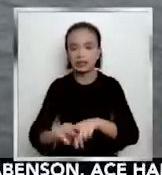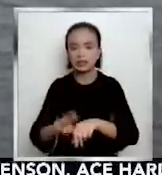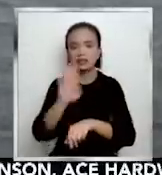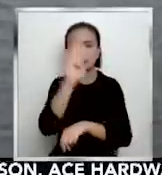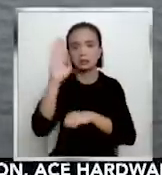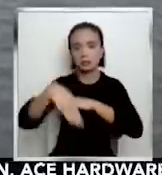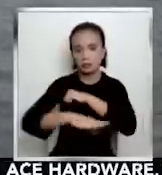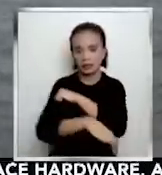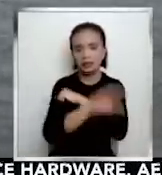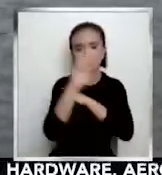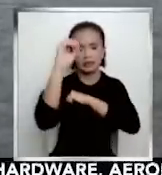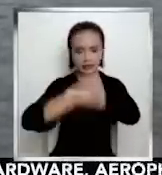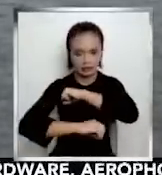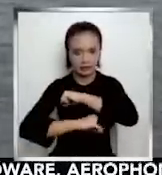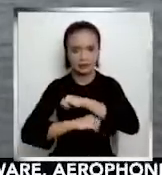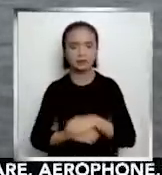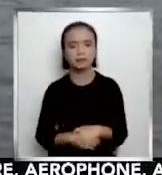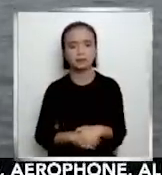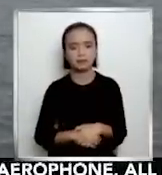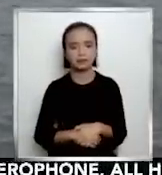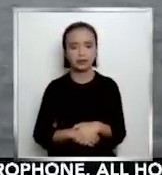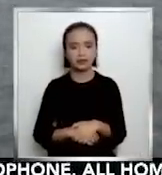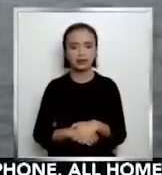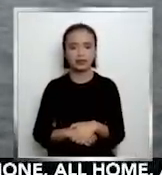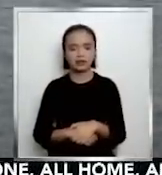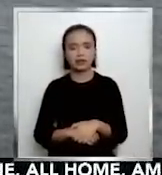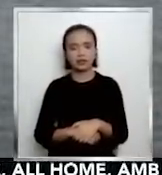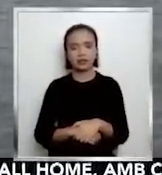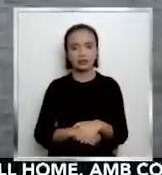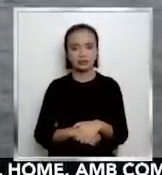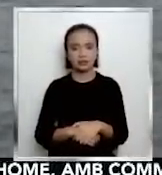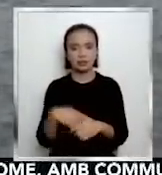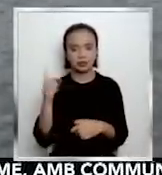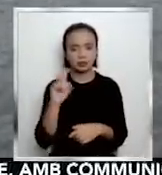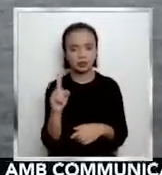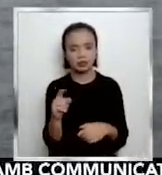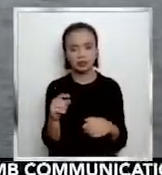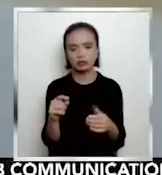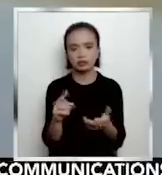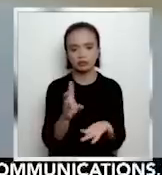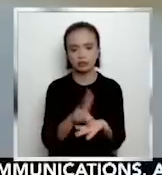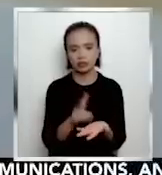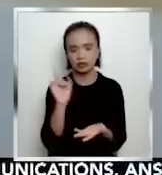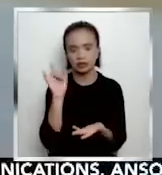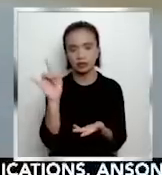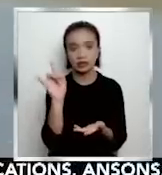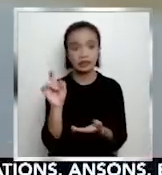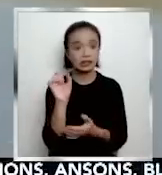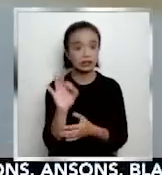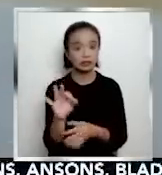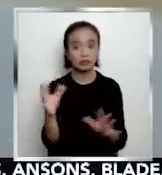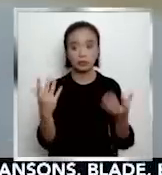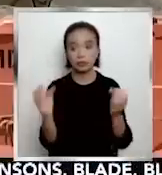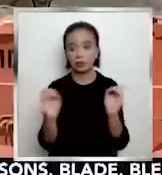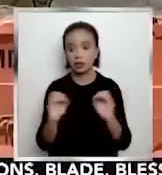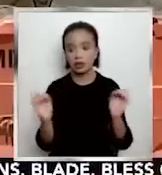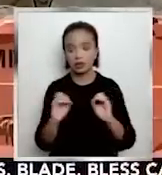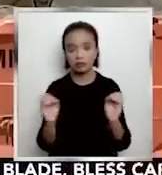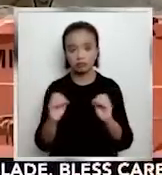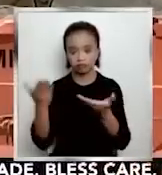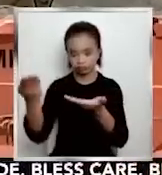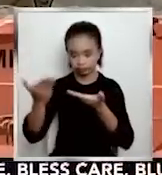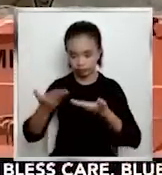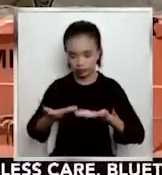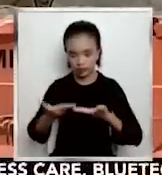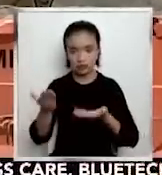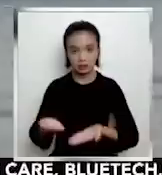mixed development, institutional, residential, commercial. Wala pong sinasubmit sa aming plans na